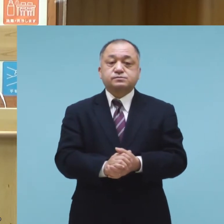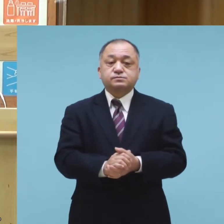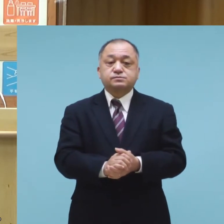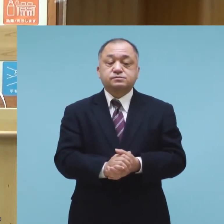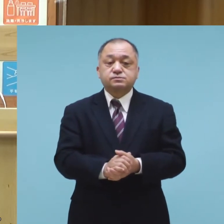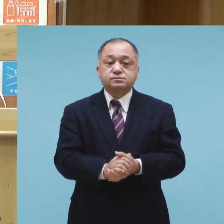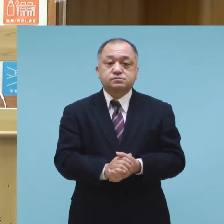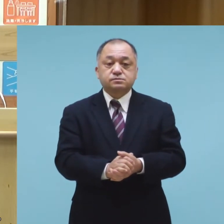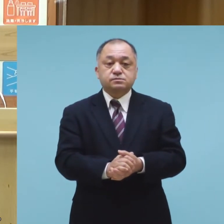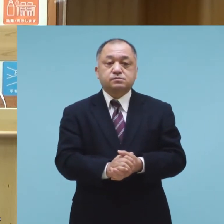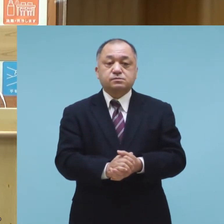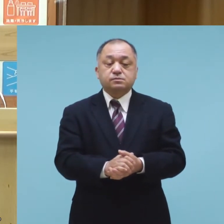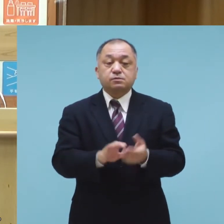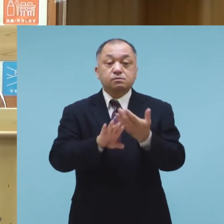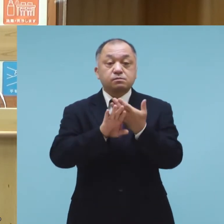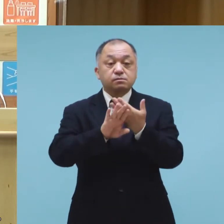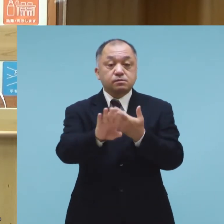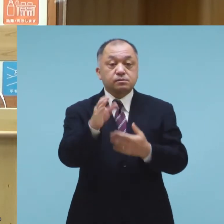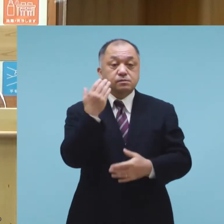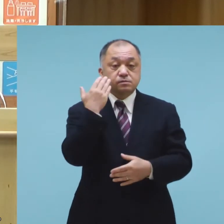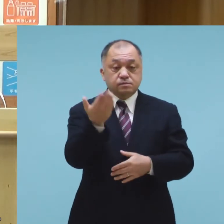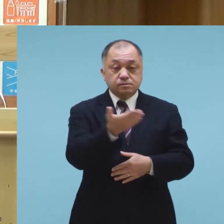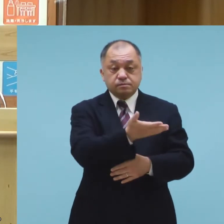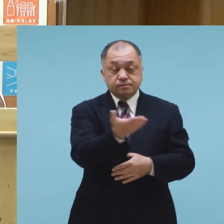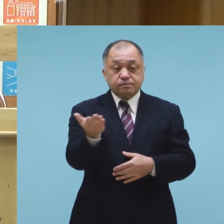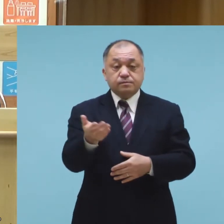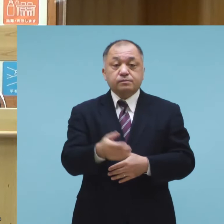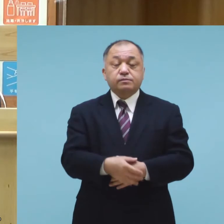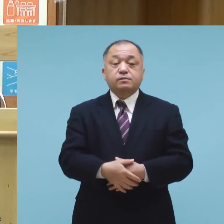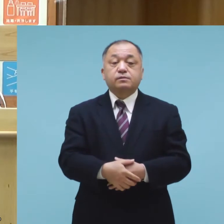よろしいでしょうか。他にご質問ございますでしょうか。